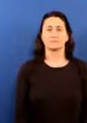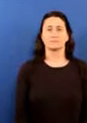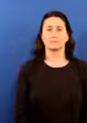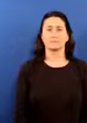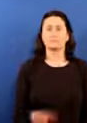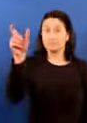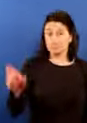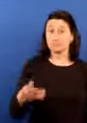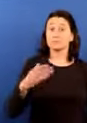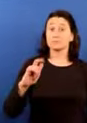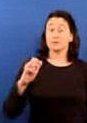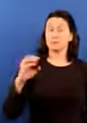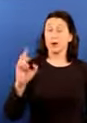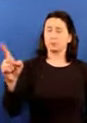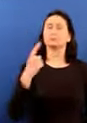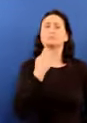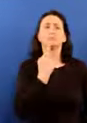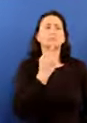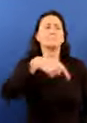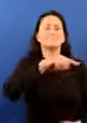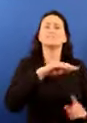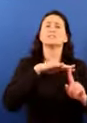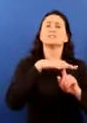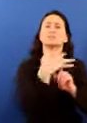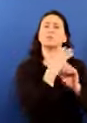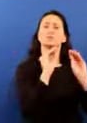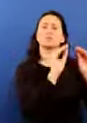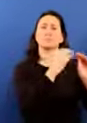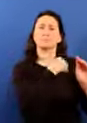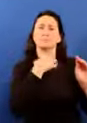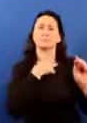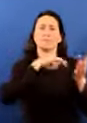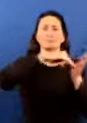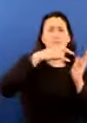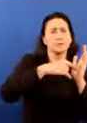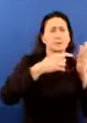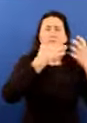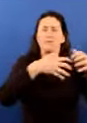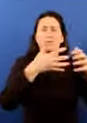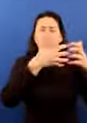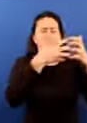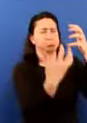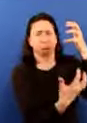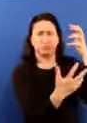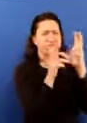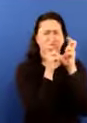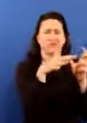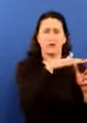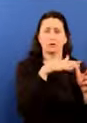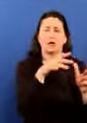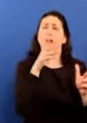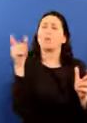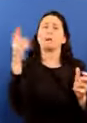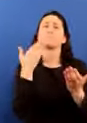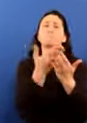enpresetara, ondo eginiko lana bultzatu behar baita. Horrexegatik hain zuzen ere aderazi du Bizkaiko aldun nagusiak, nekez